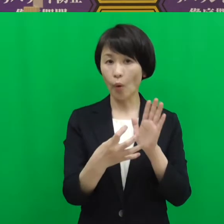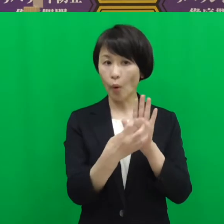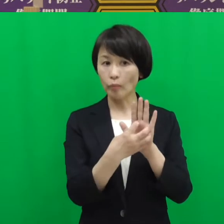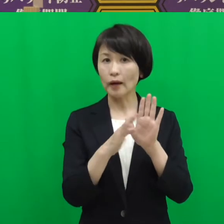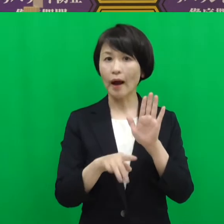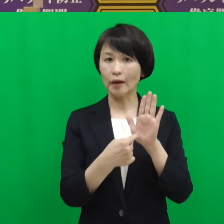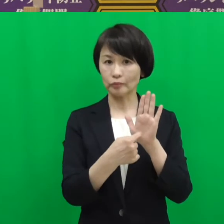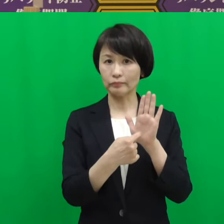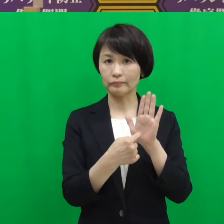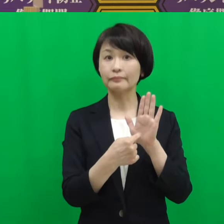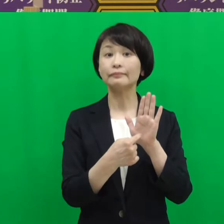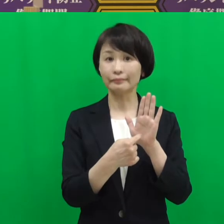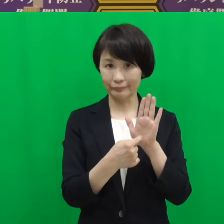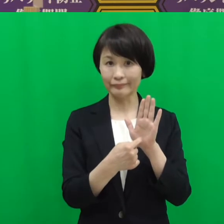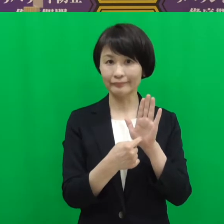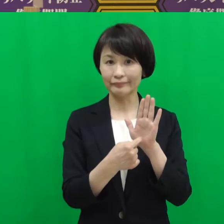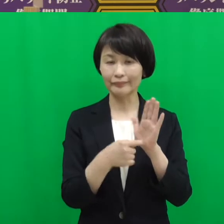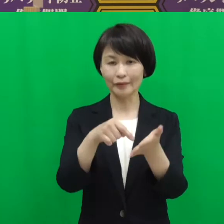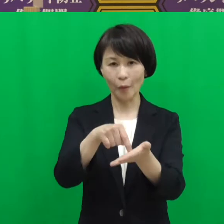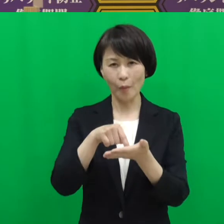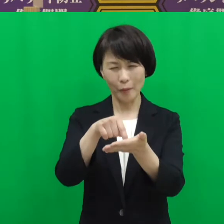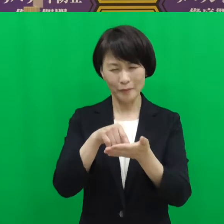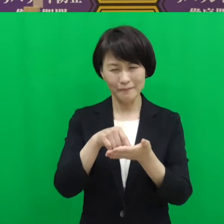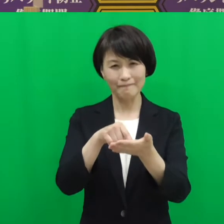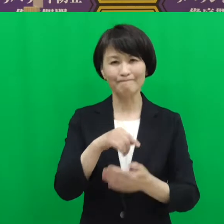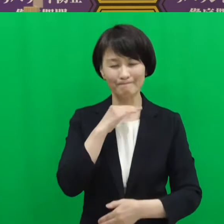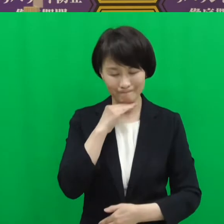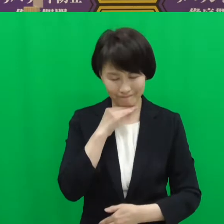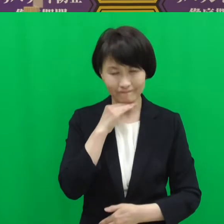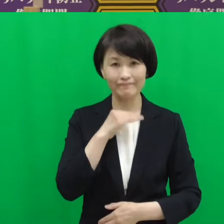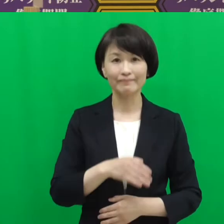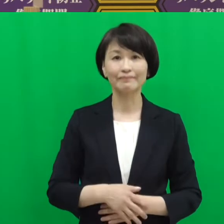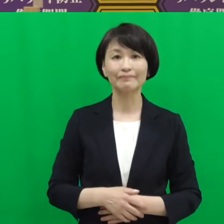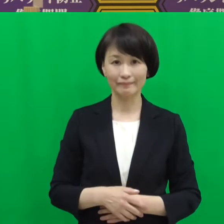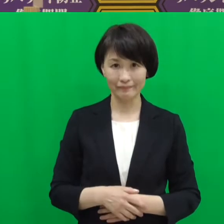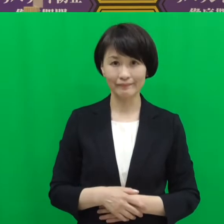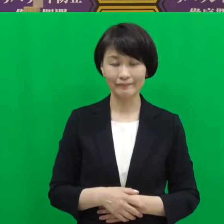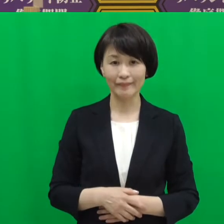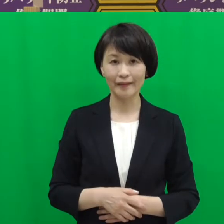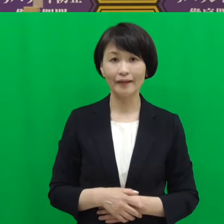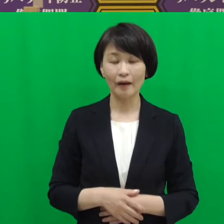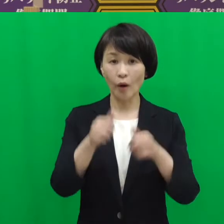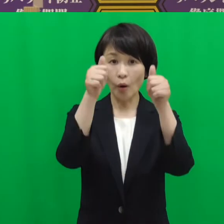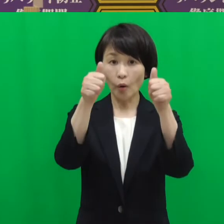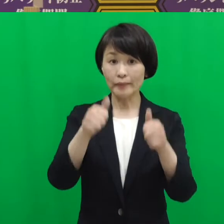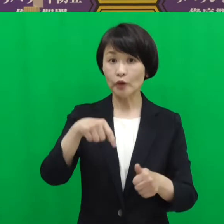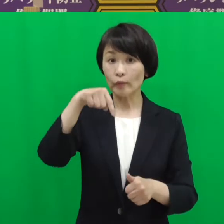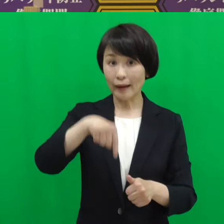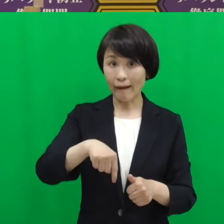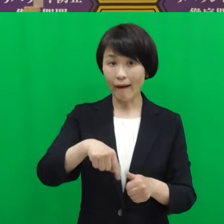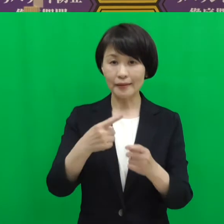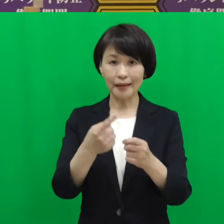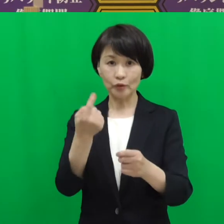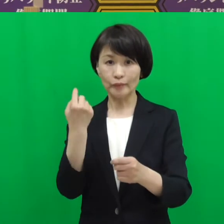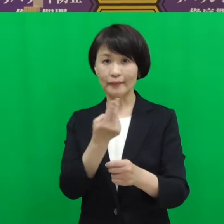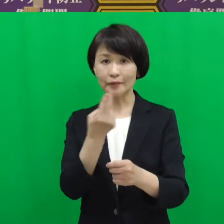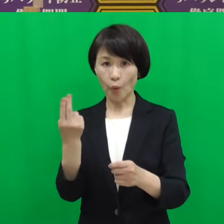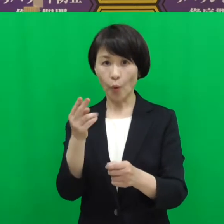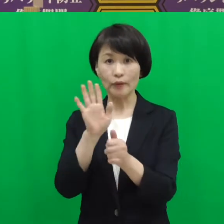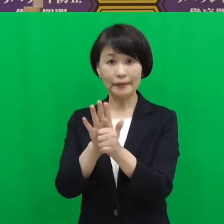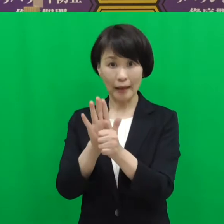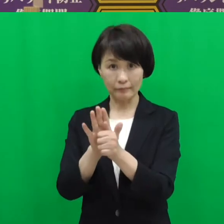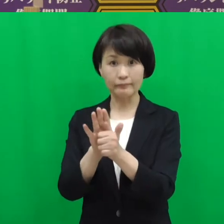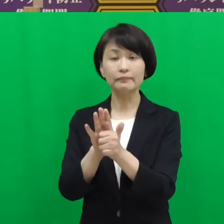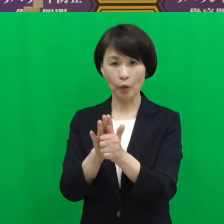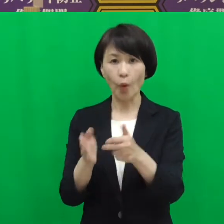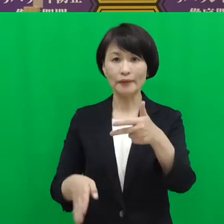意しておりますので、たくさんのご応募をお待ちしております。また応募フォームと同じページに昨年度支援を実施した